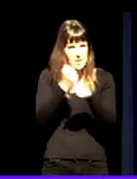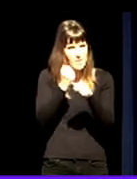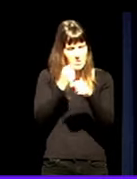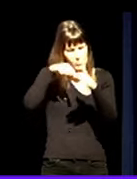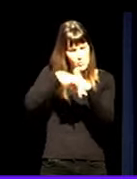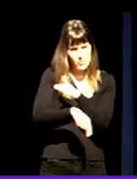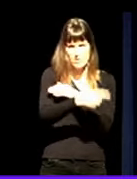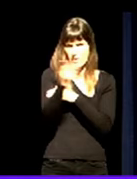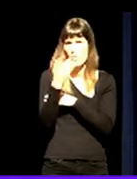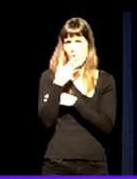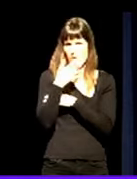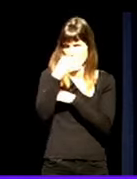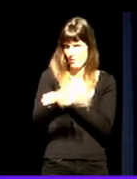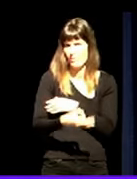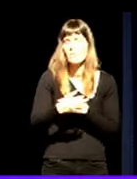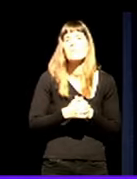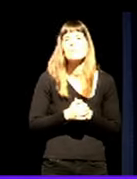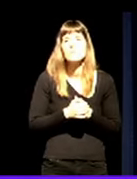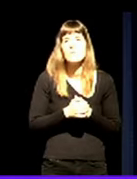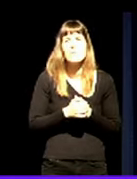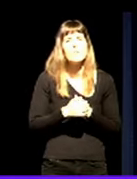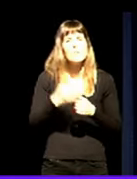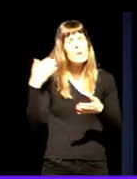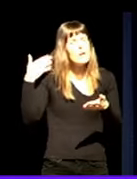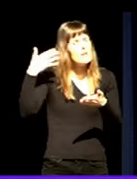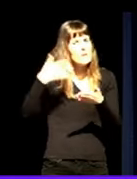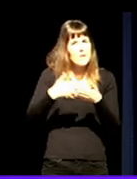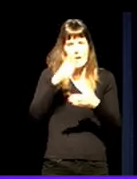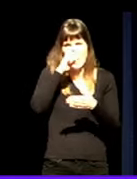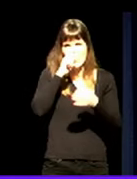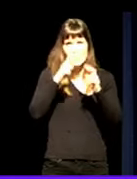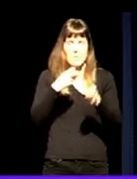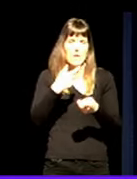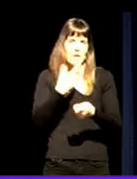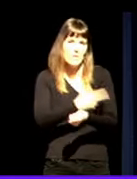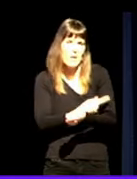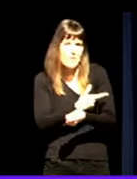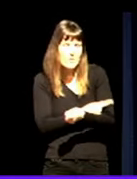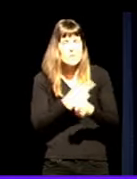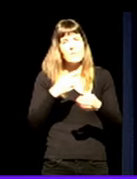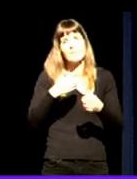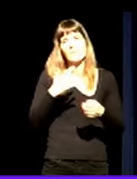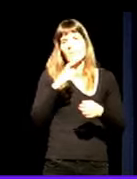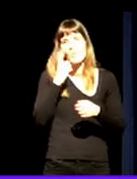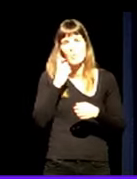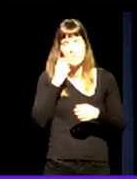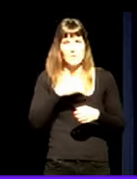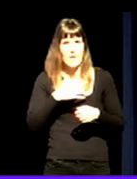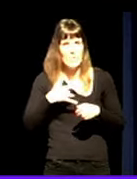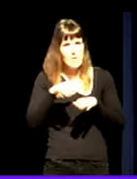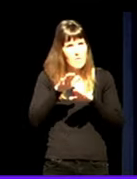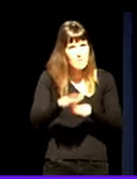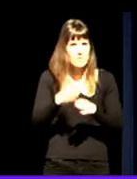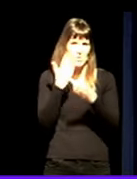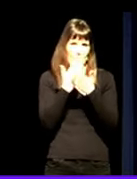egizorunduen. Ultea berra batzagu, adik zinuen inguruen edo bitura osasungarrien jarduerak, ekimenak eta barrekoak burik